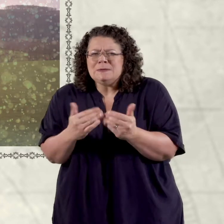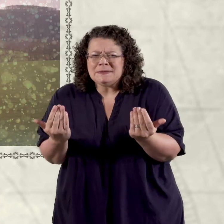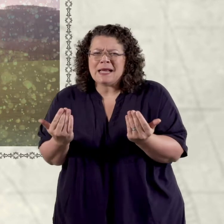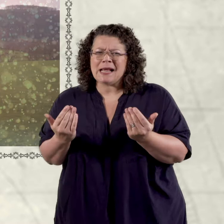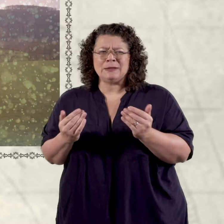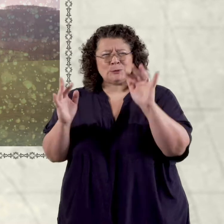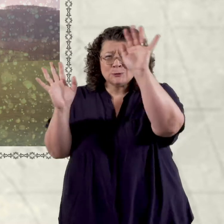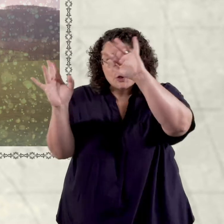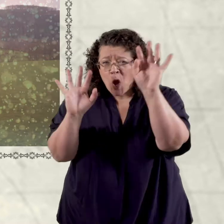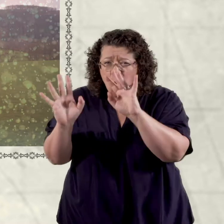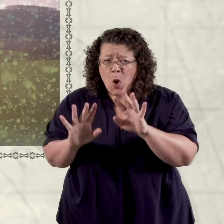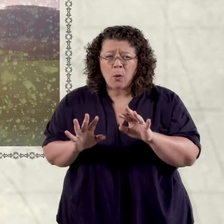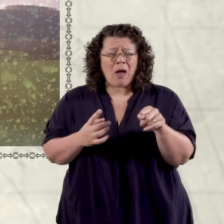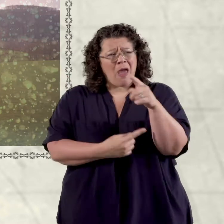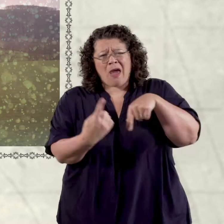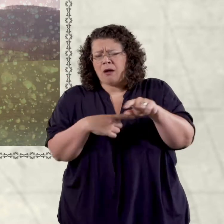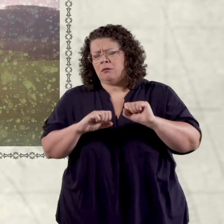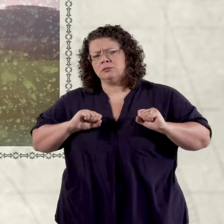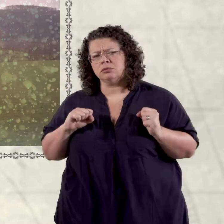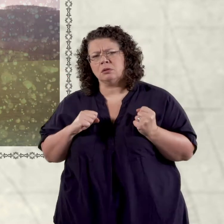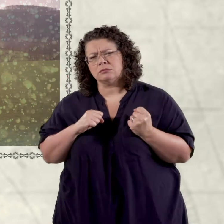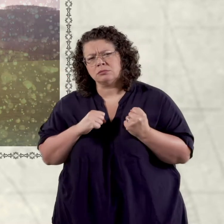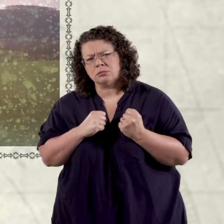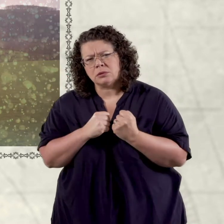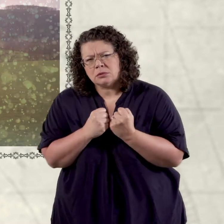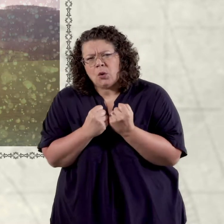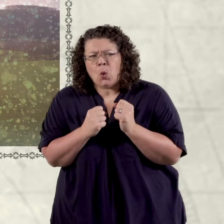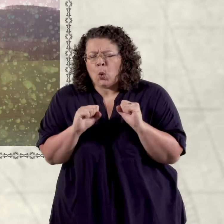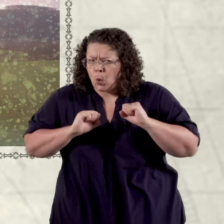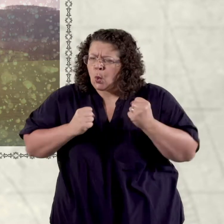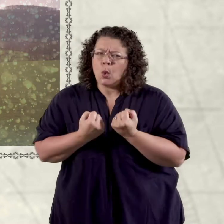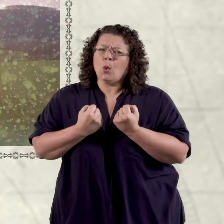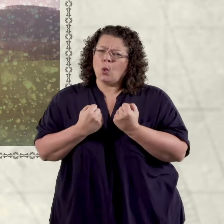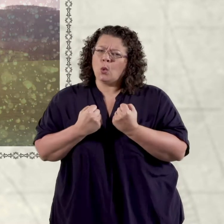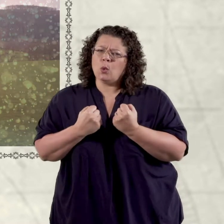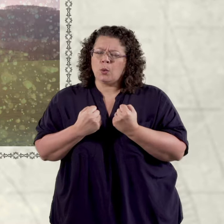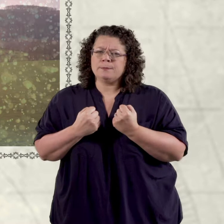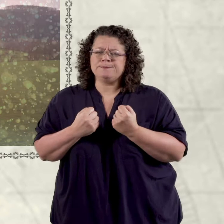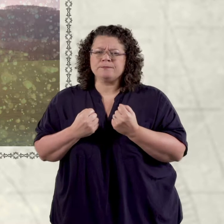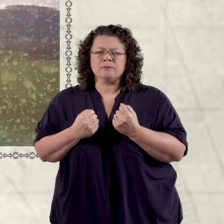Roedd na eira. A phawb yn oerach na'r arfer.